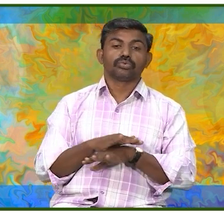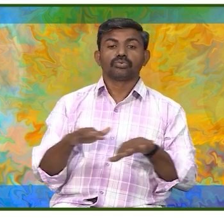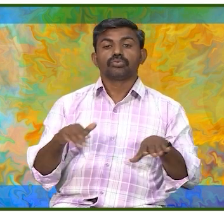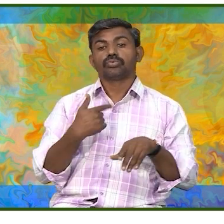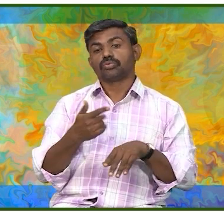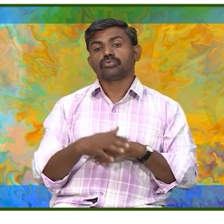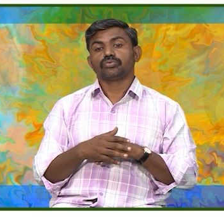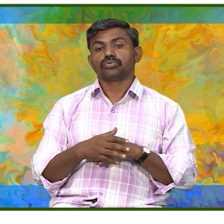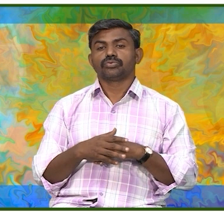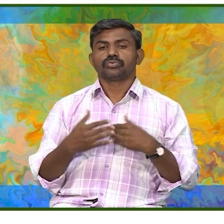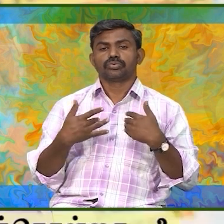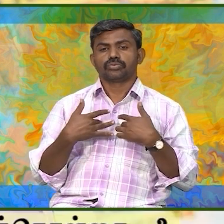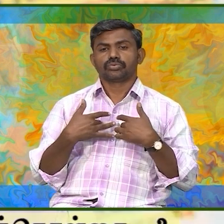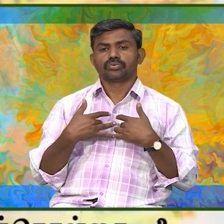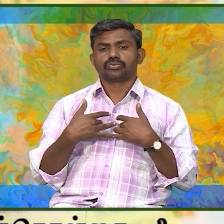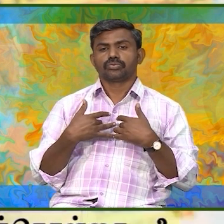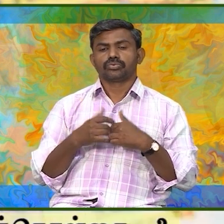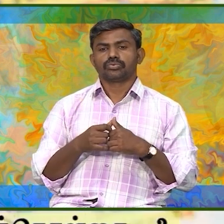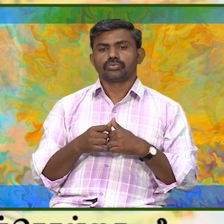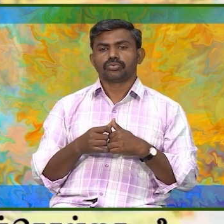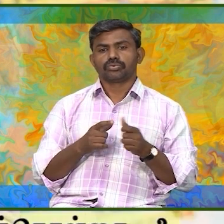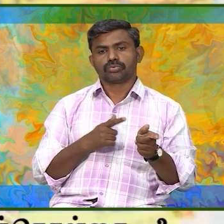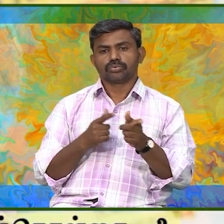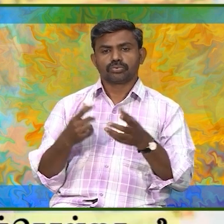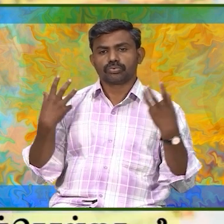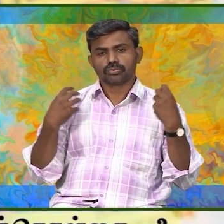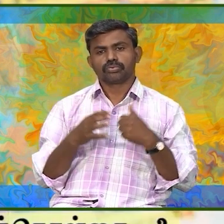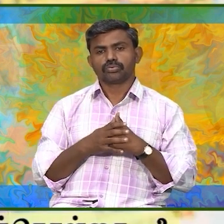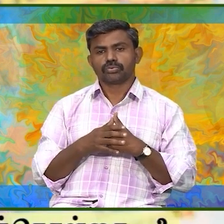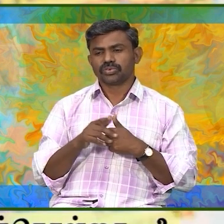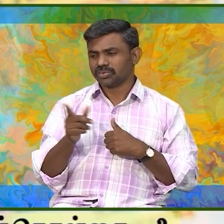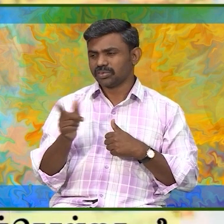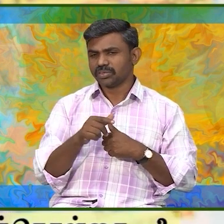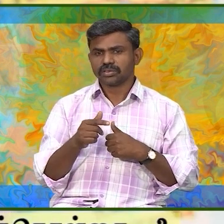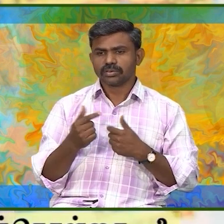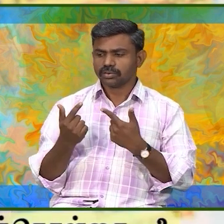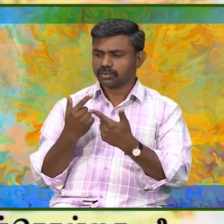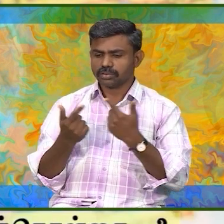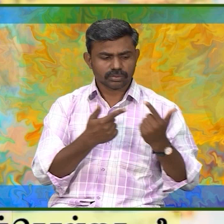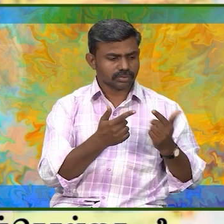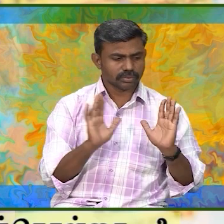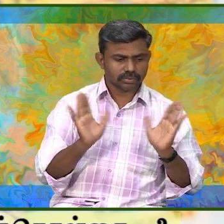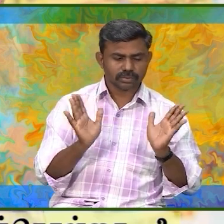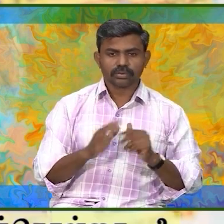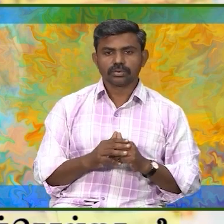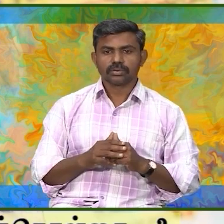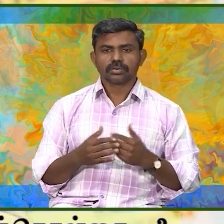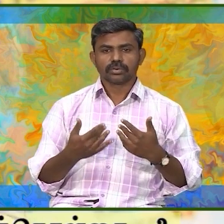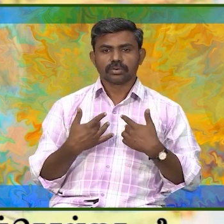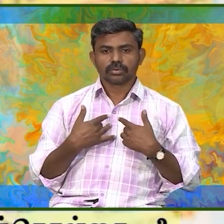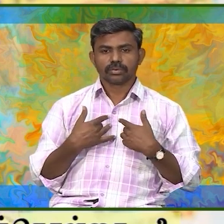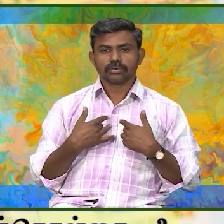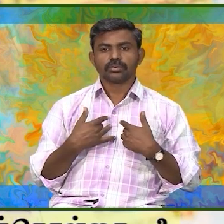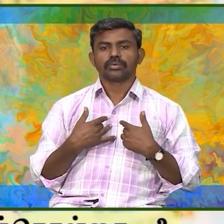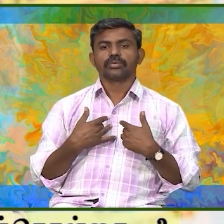அதாவது நமக்கு ஒரு ஒரு இராணுவ பிரச்சனை ஒன்று வருதுன்னா இவங்க ரெண்டு பேர்ட்டையும் போய் நம்ம கேட்டுக்கிட்டு இருக்கணும் அவசியம் கிடையாது. நாமளே நாம்